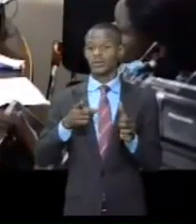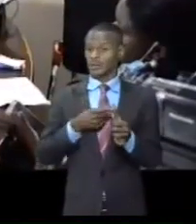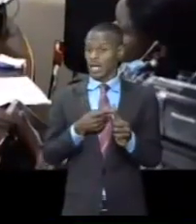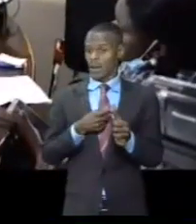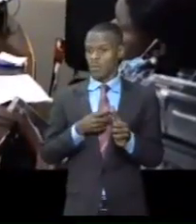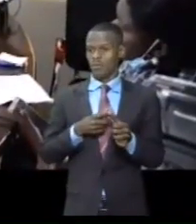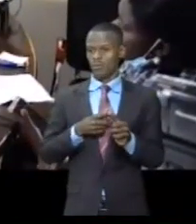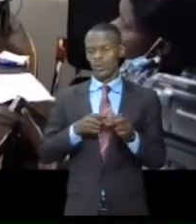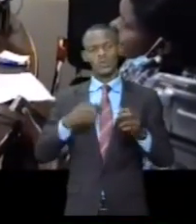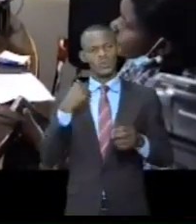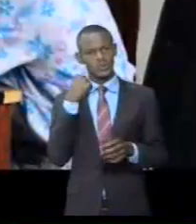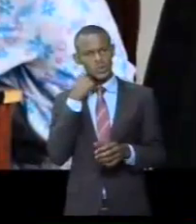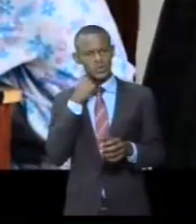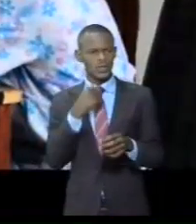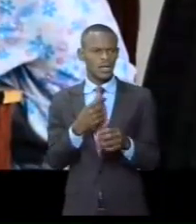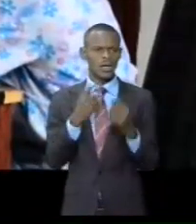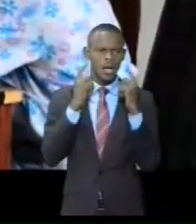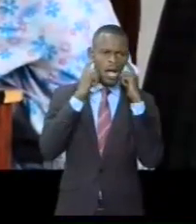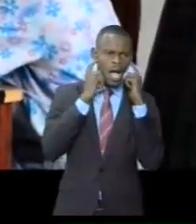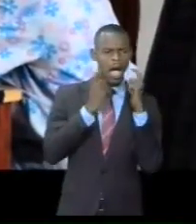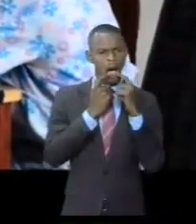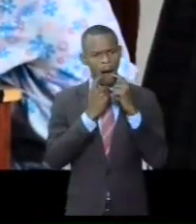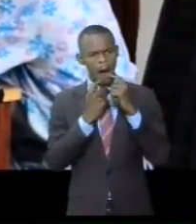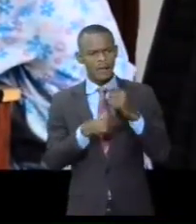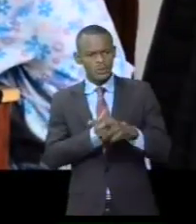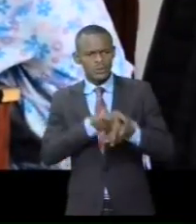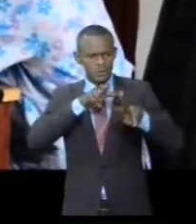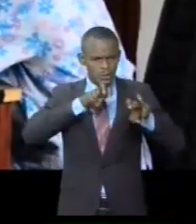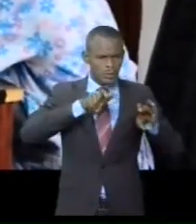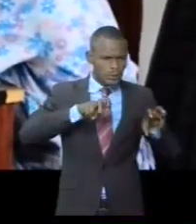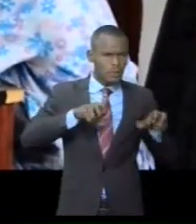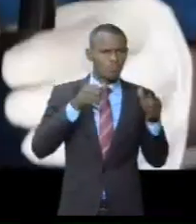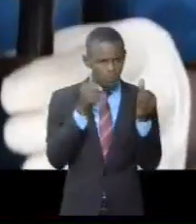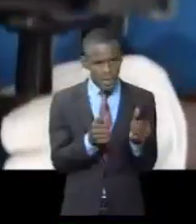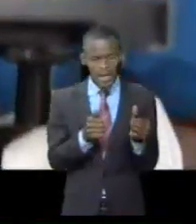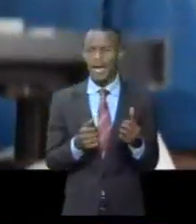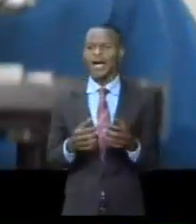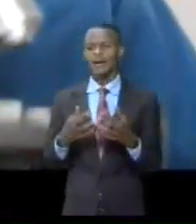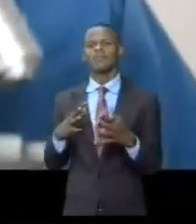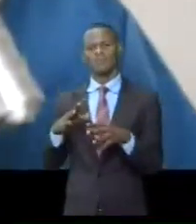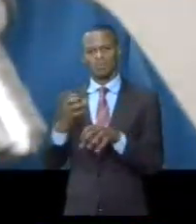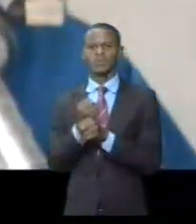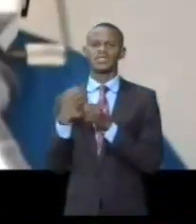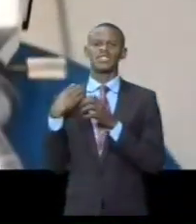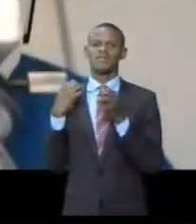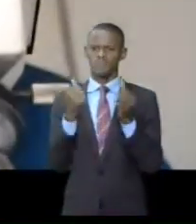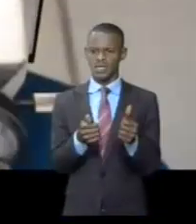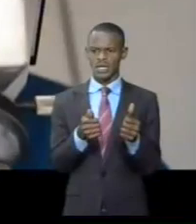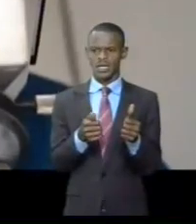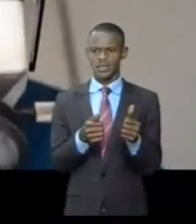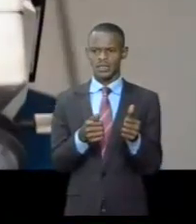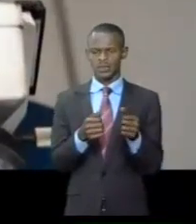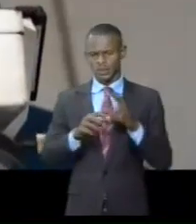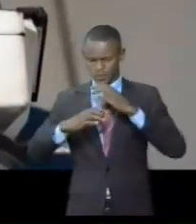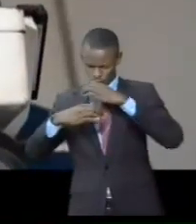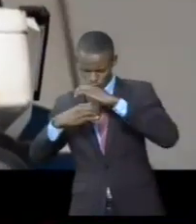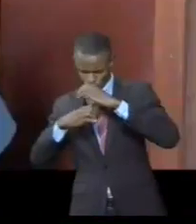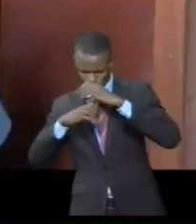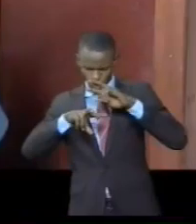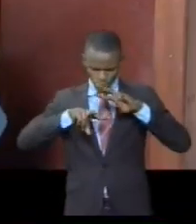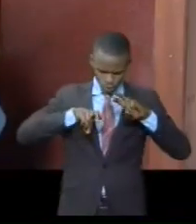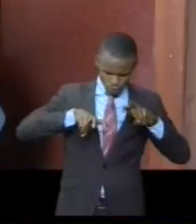consultations. De l'accueil aux soins ambulatoires ou à l'hospitalisation, les malades suivent un processus de diagnostic